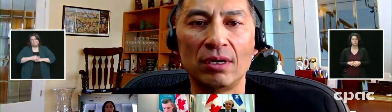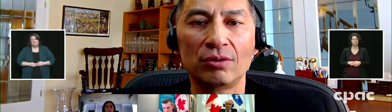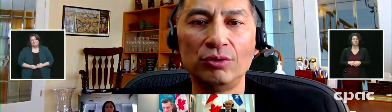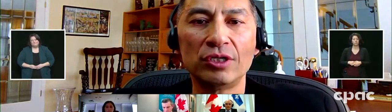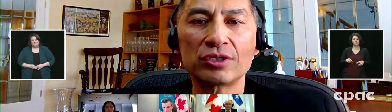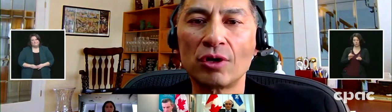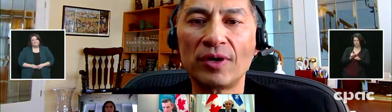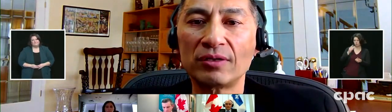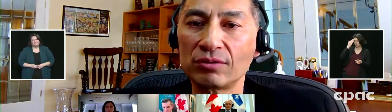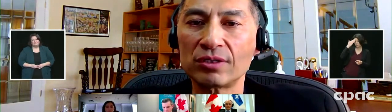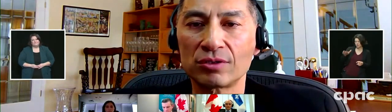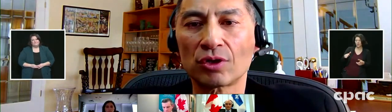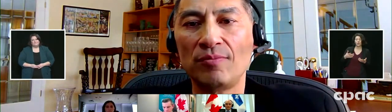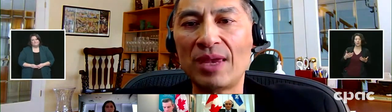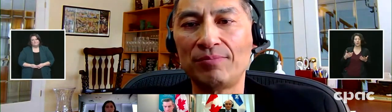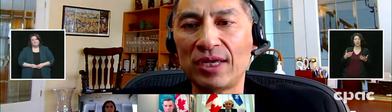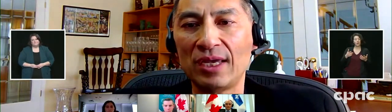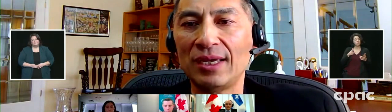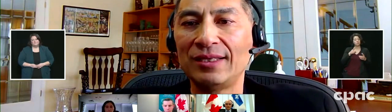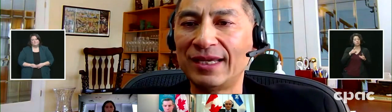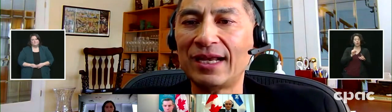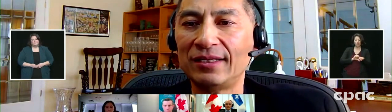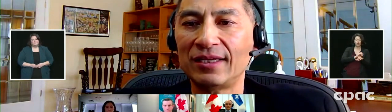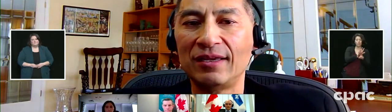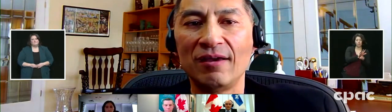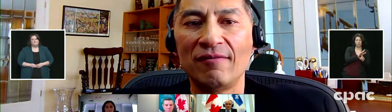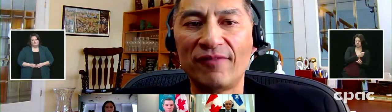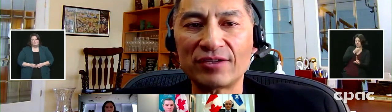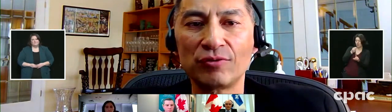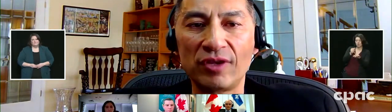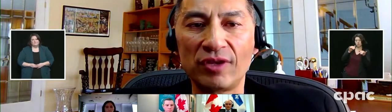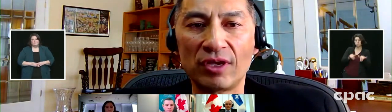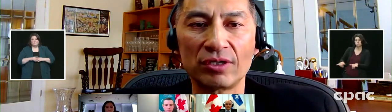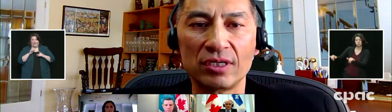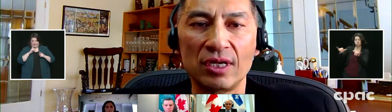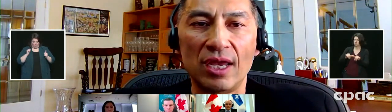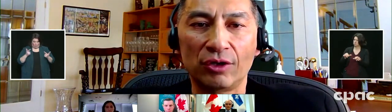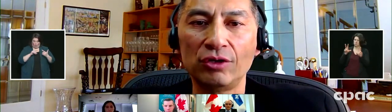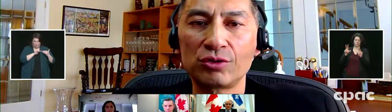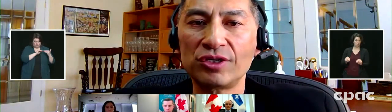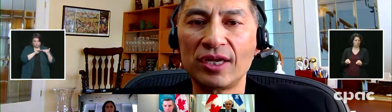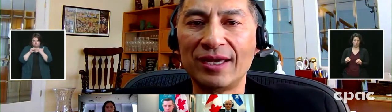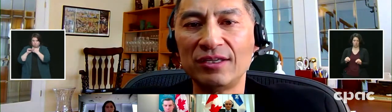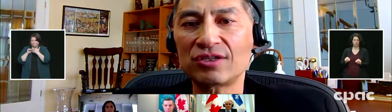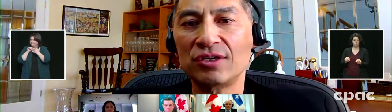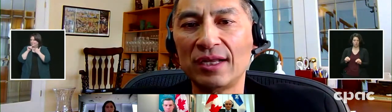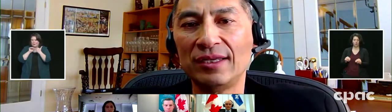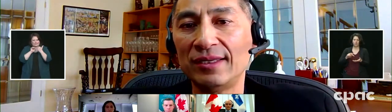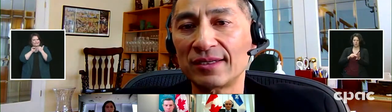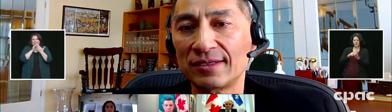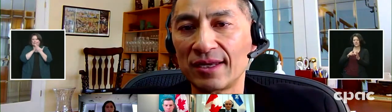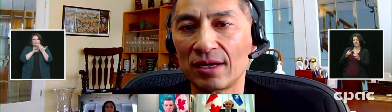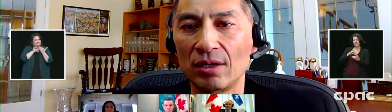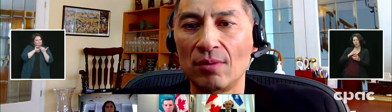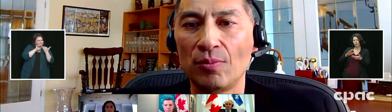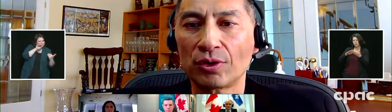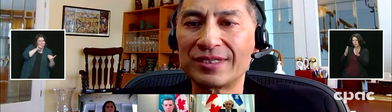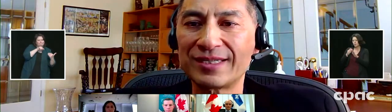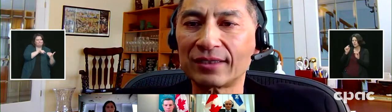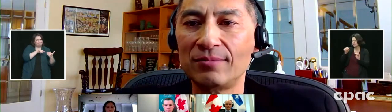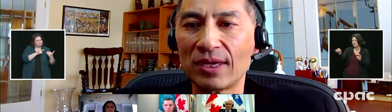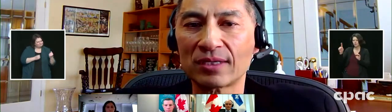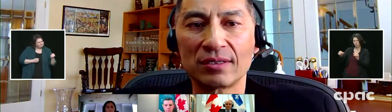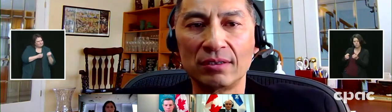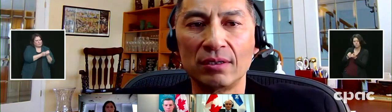maintenant que nous ne sommes pas tous sur un même pied d'égalité face au virus et qu'un soutien additionnel est nécessaire pour